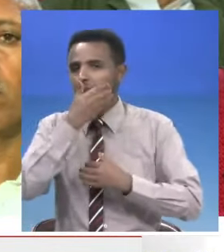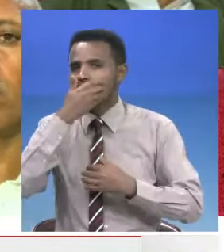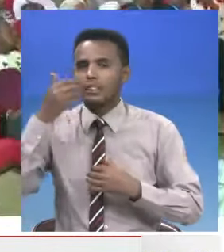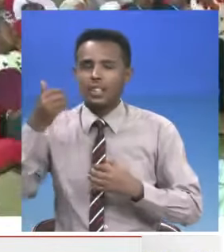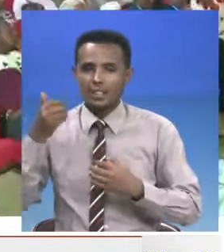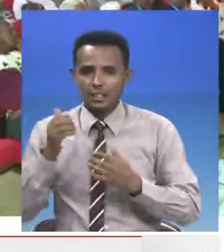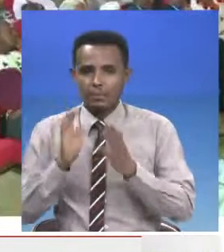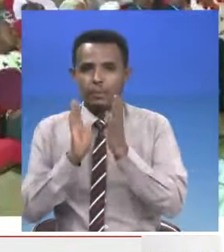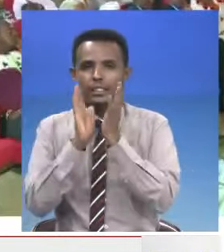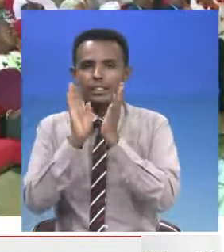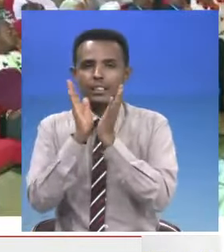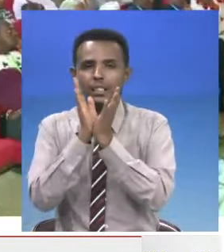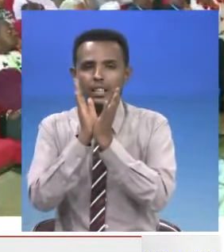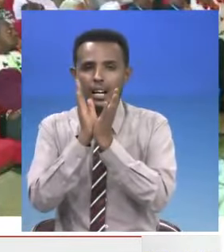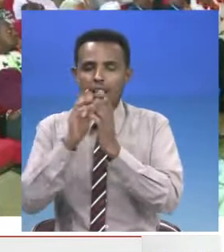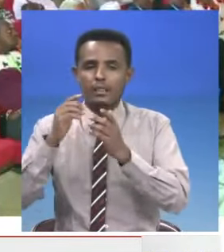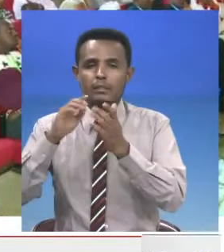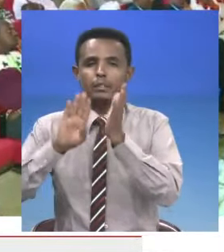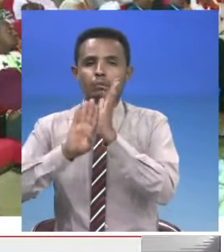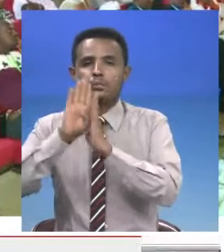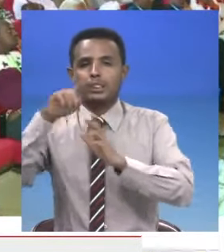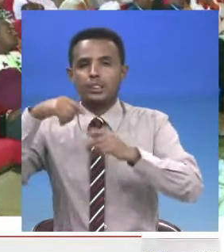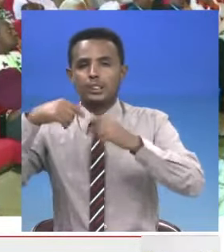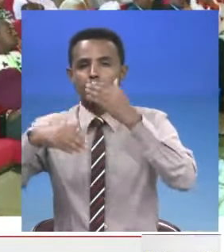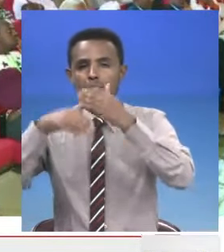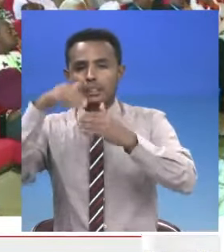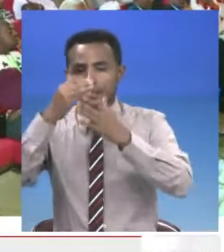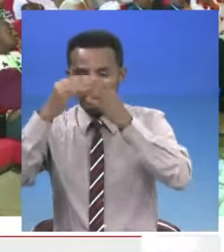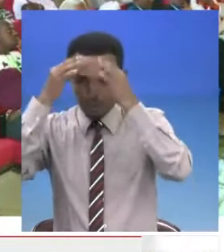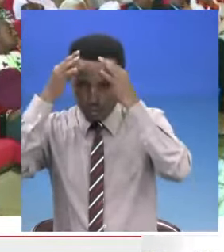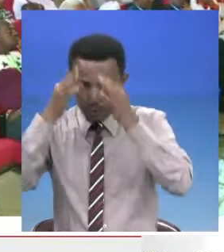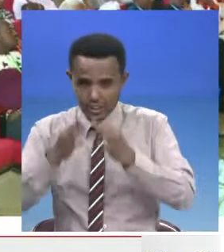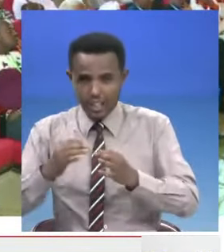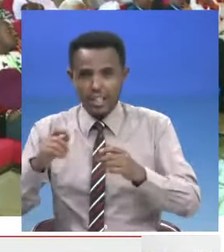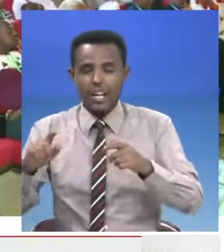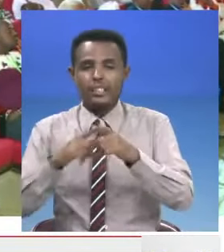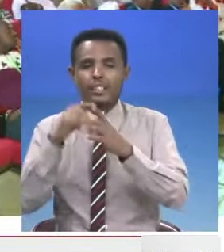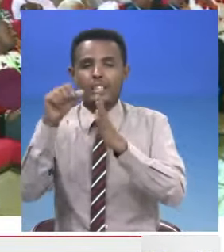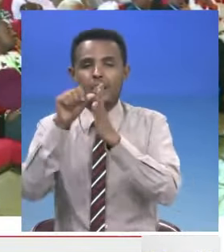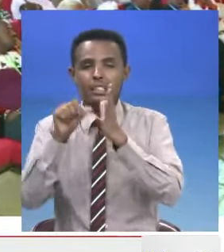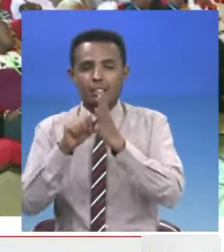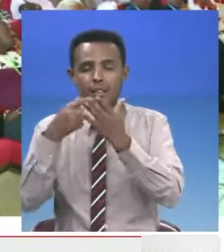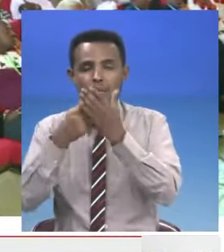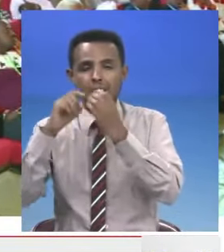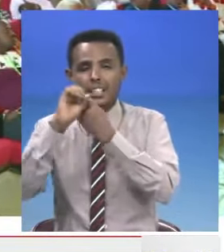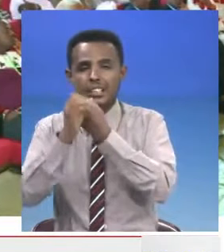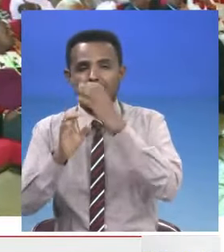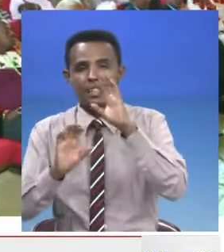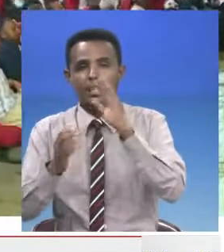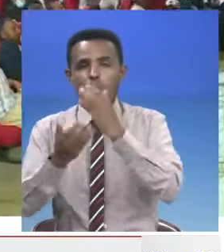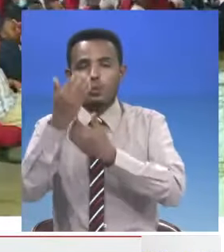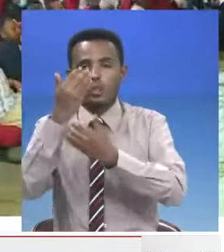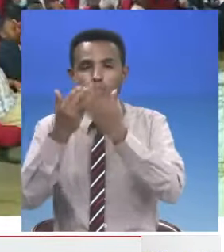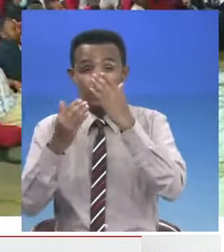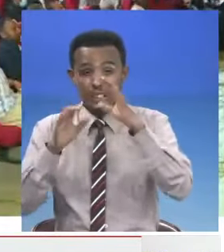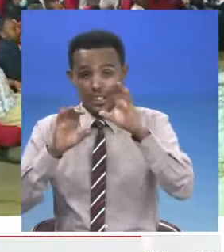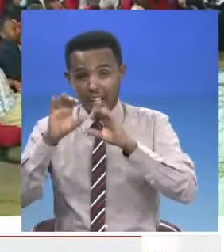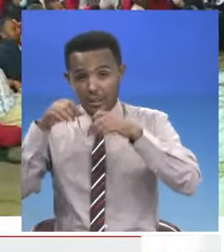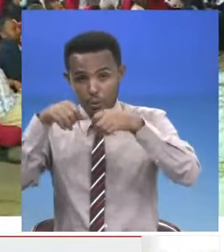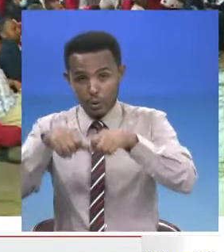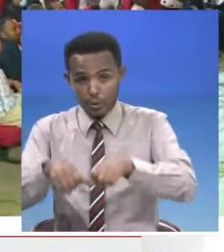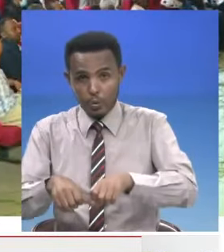ደረጃ ማሳደግ ይገባል የሚል ዋና የውሳኔ አንዱ አጀንዳ ነበረ። ይህንን መሰረት አድርጎ እንግዲህ ውይይቱ ሲካሄድ